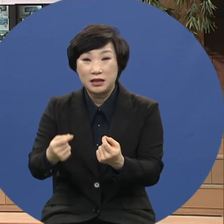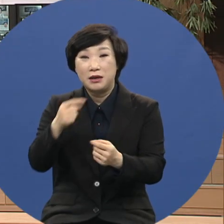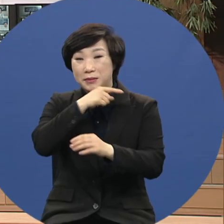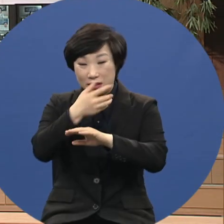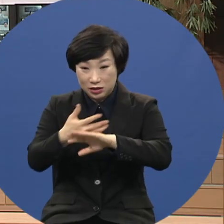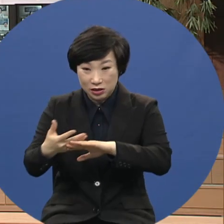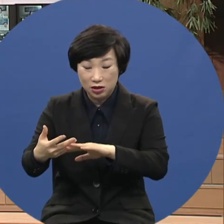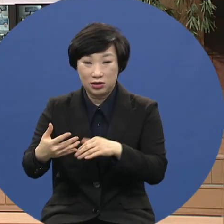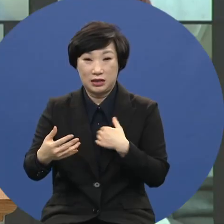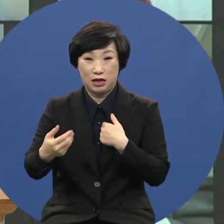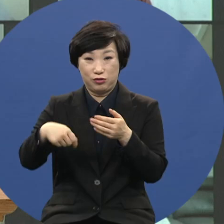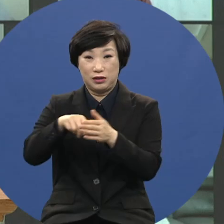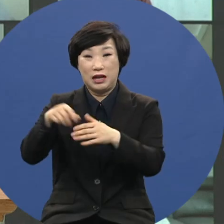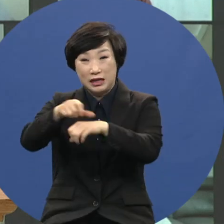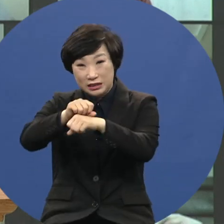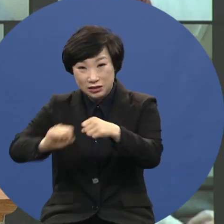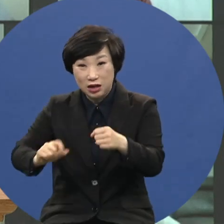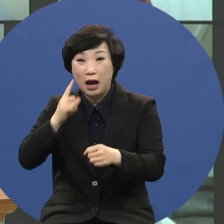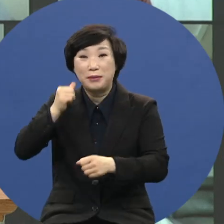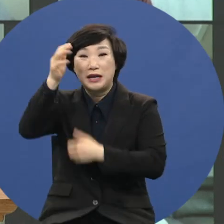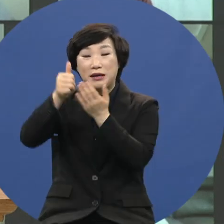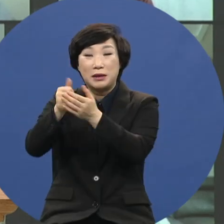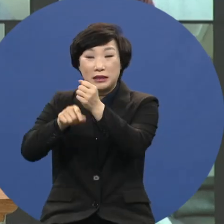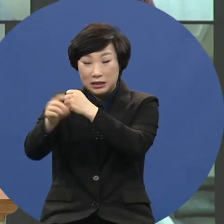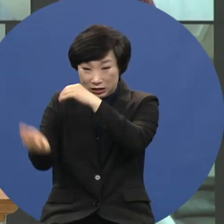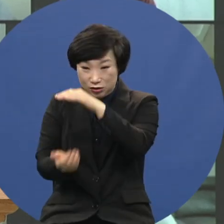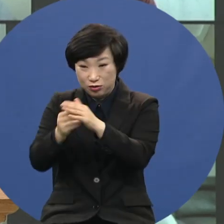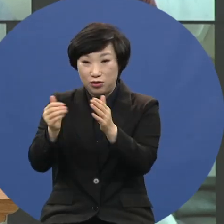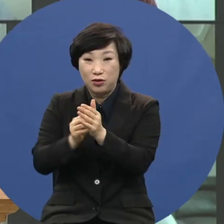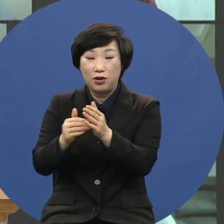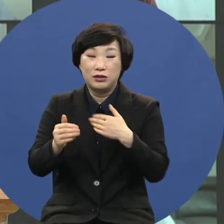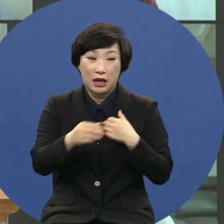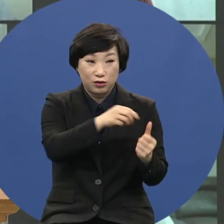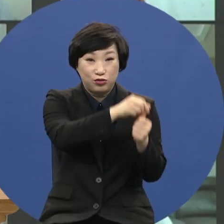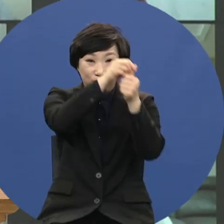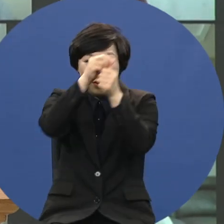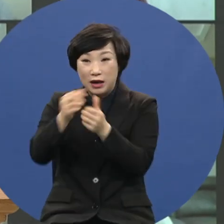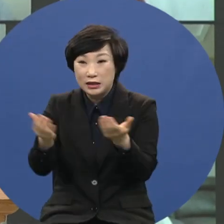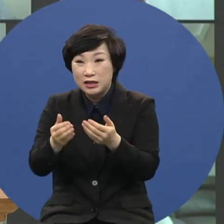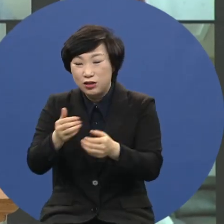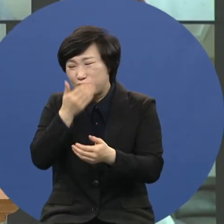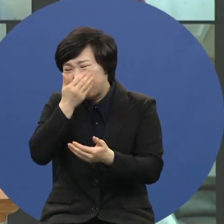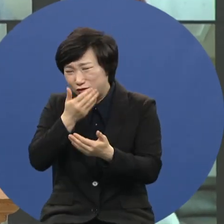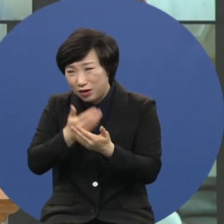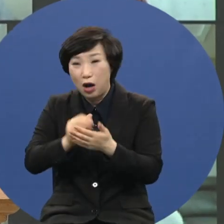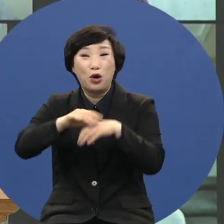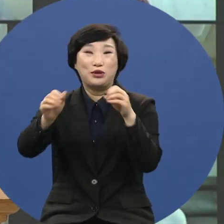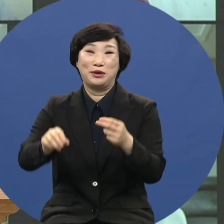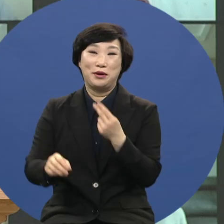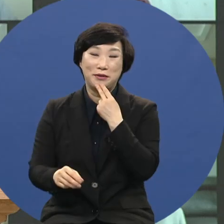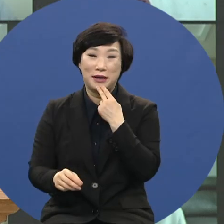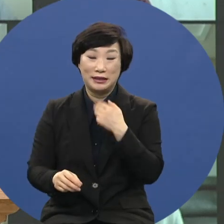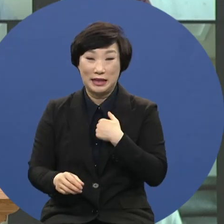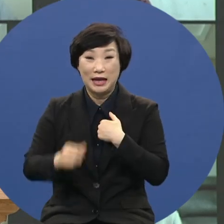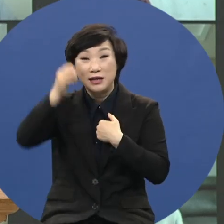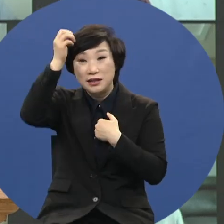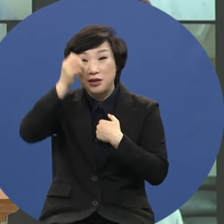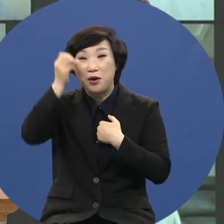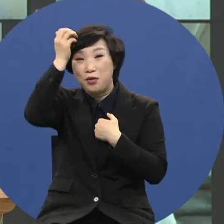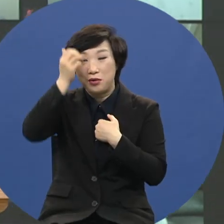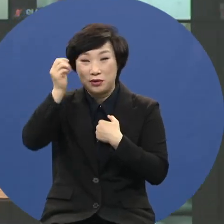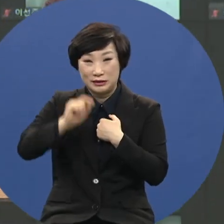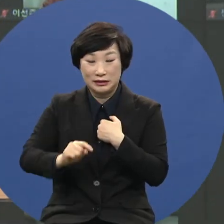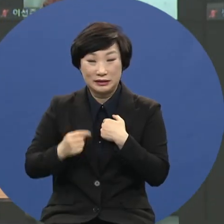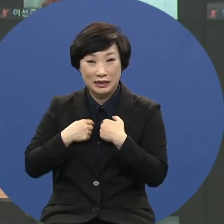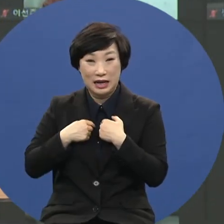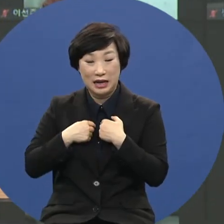쏟아서 살찌셔서 아버지 뜻을 이루어 구원하니 엄청난 일이 헛되지 않도록 내 영혼을 잘